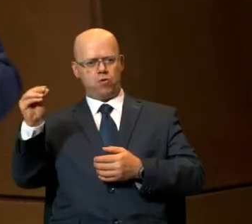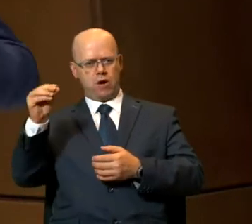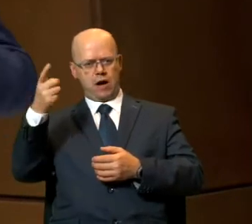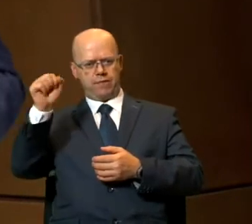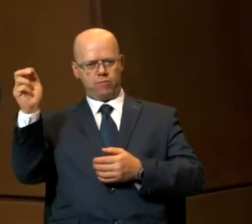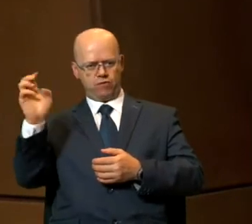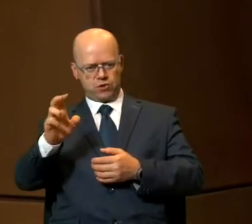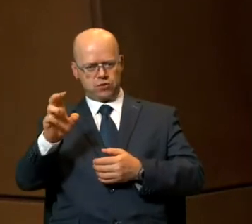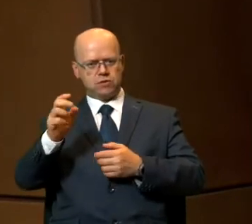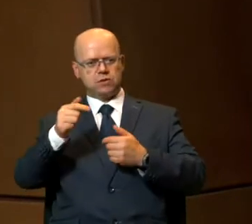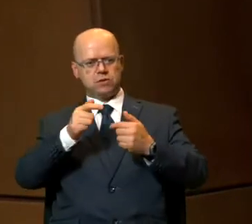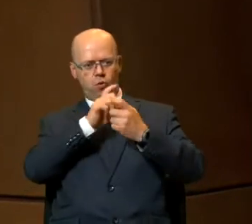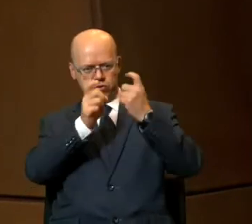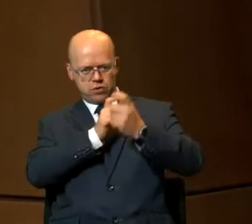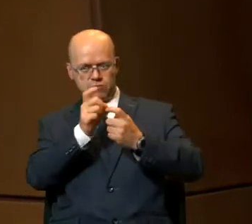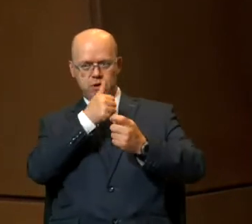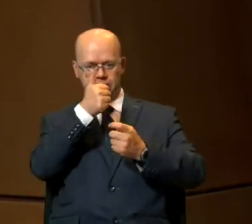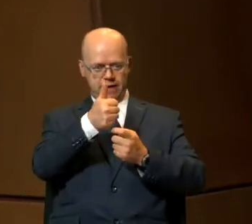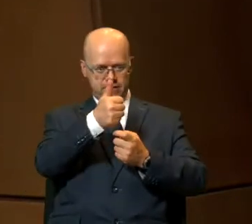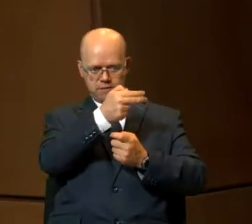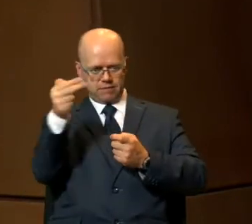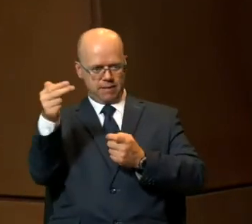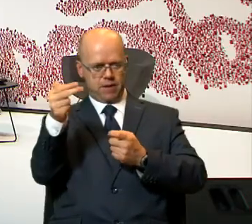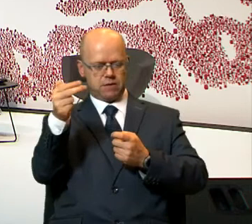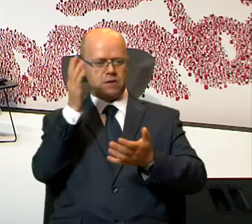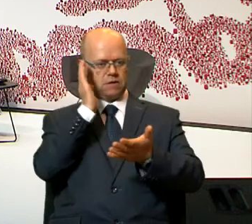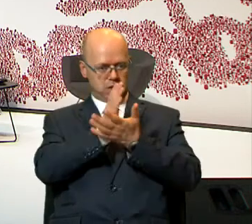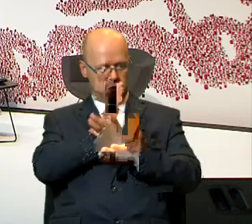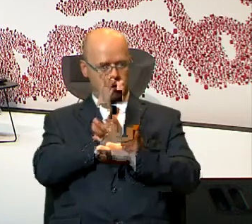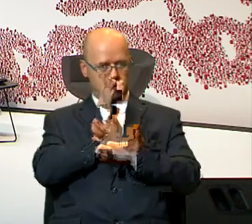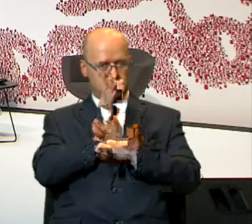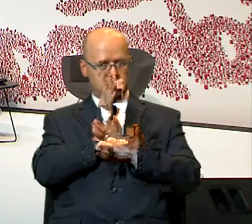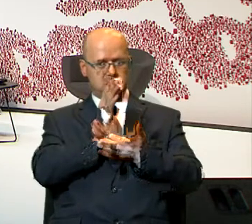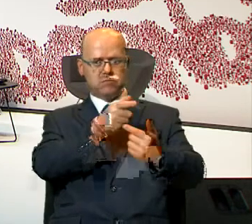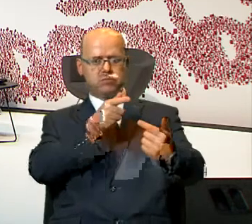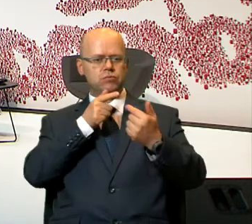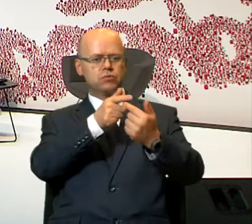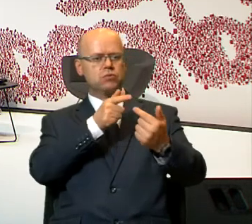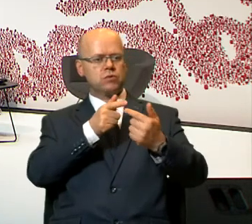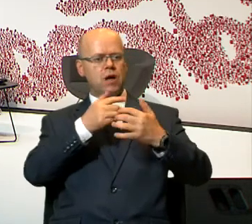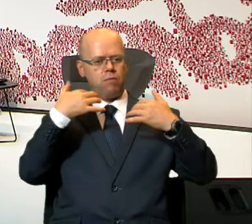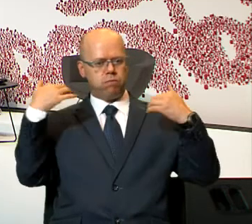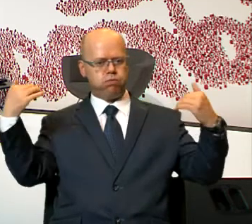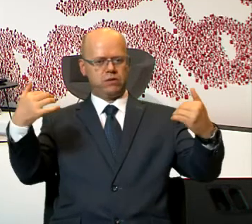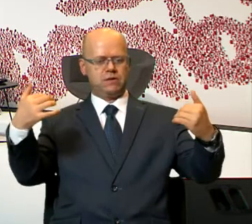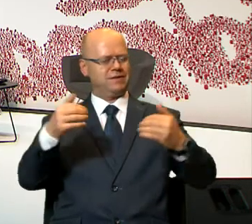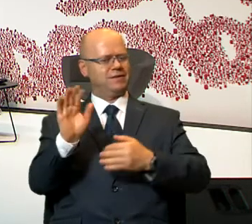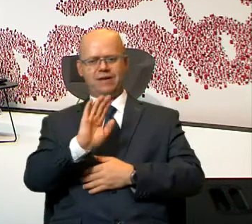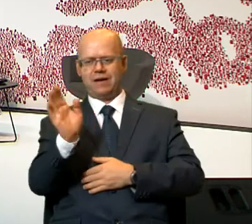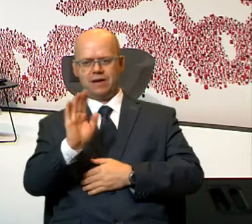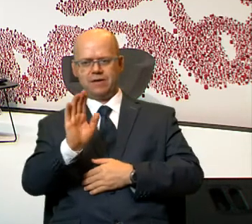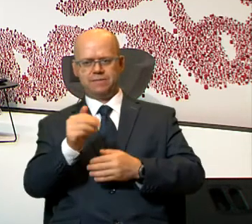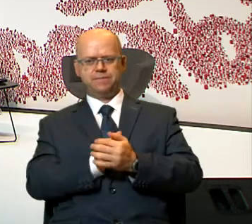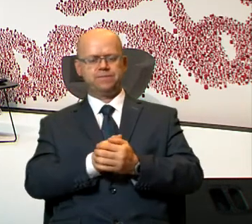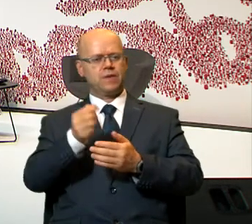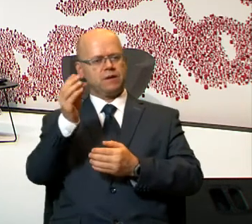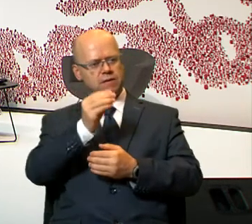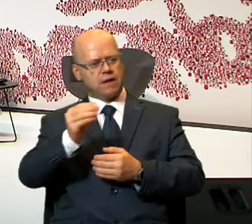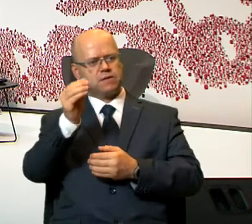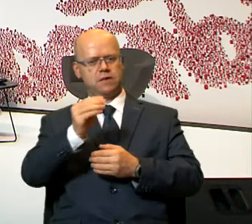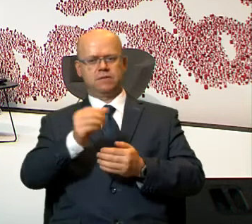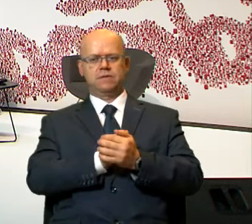to ma tylko jeden wykład i koniec, i dyskusja z publicznością. Paweł miał taki pomysł, że nie, słuchaj, musi być jeszcze